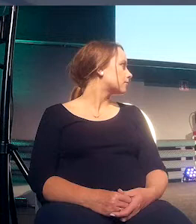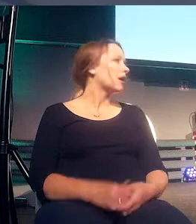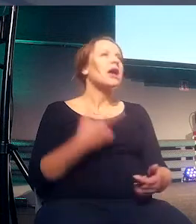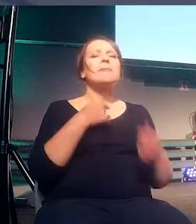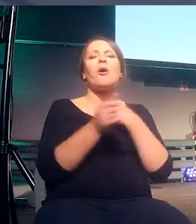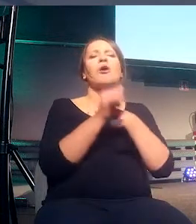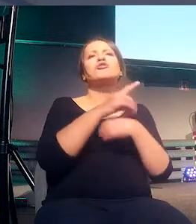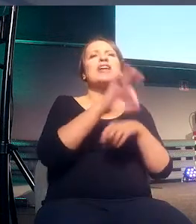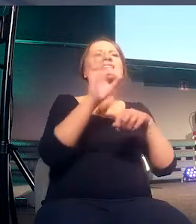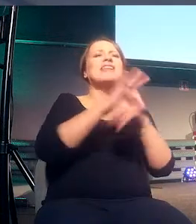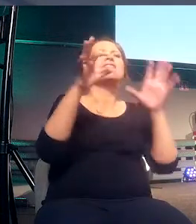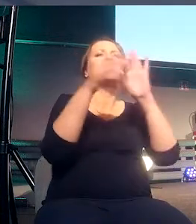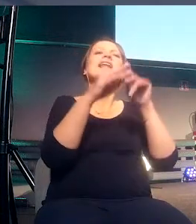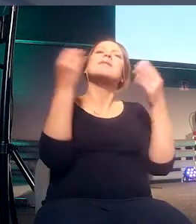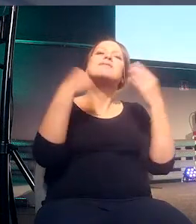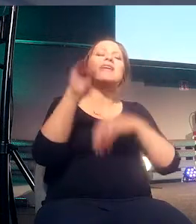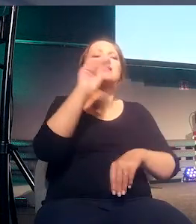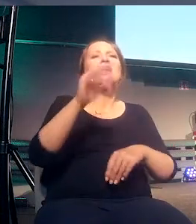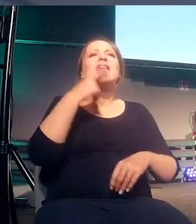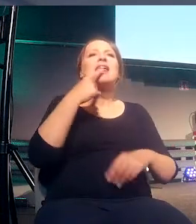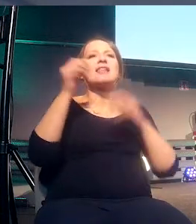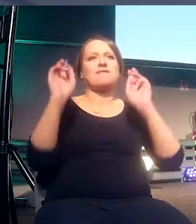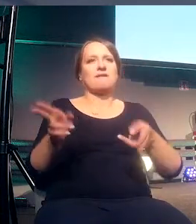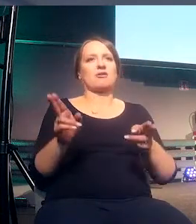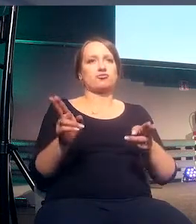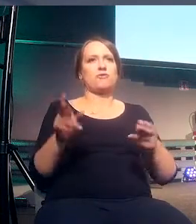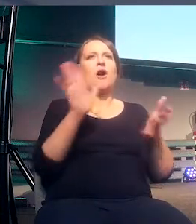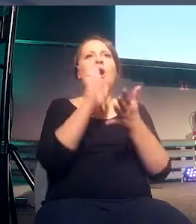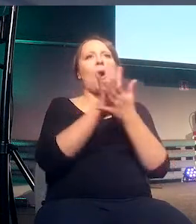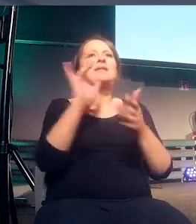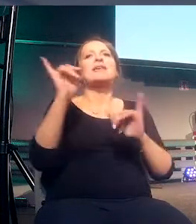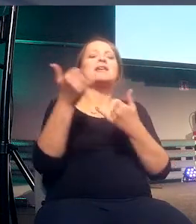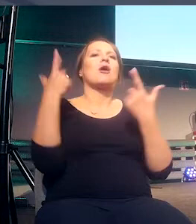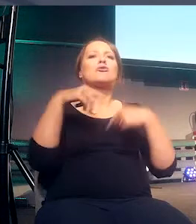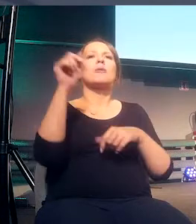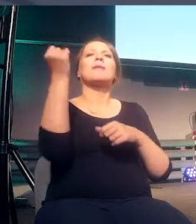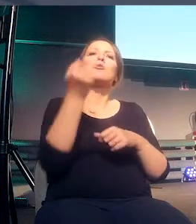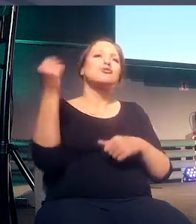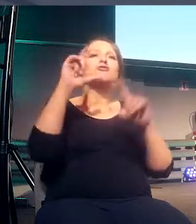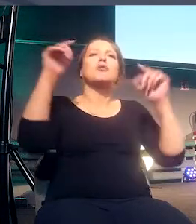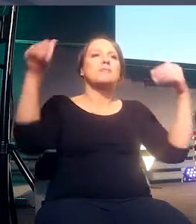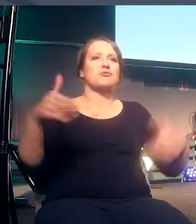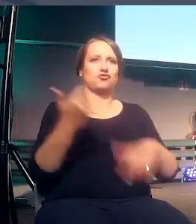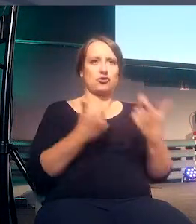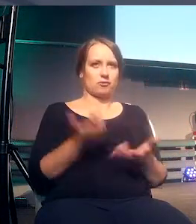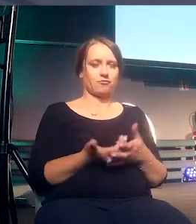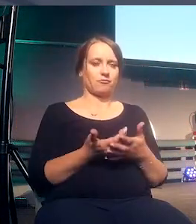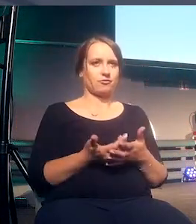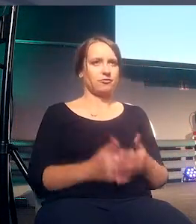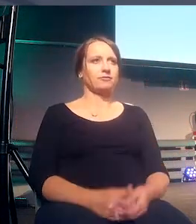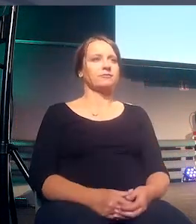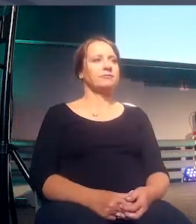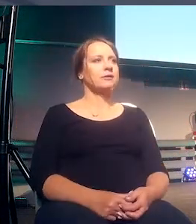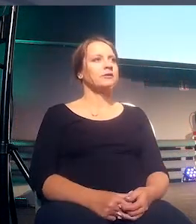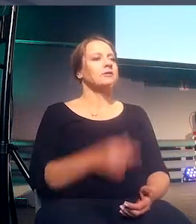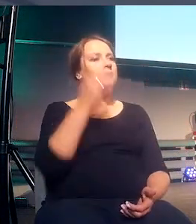faktu jest językiem opinii. Bo mówimy o tym, co użytkownik może. Jak byłoby bardziej